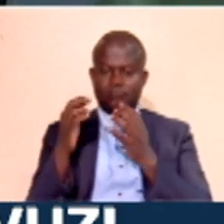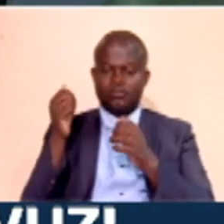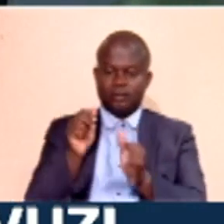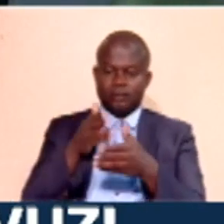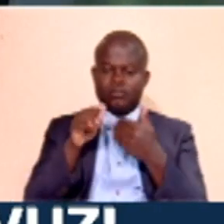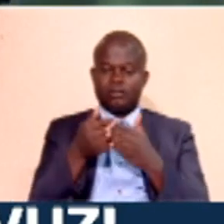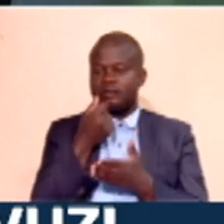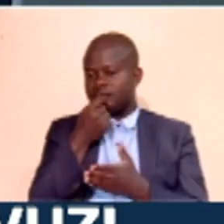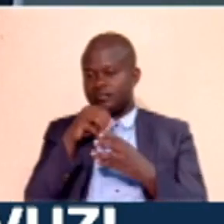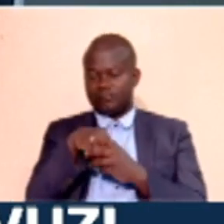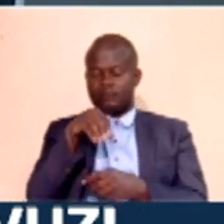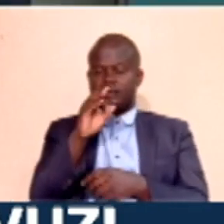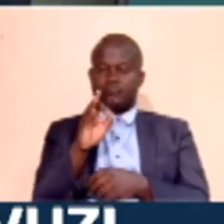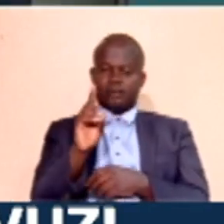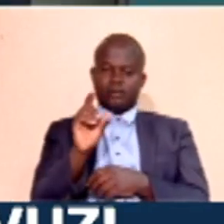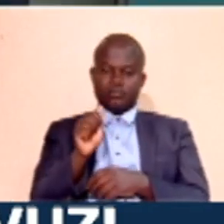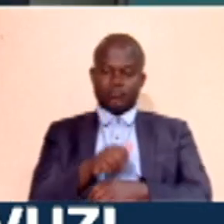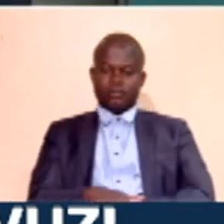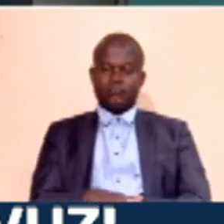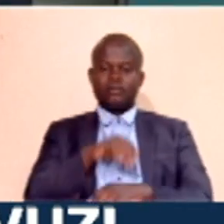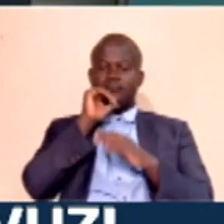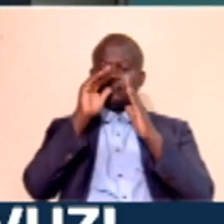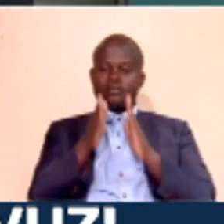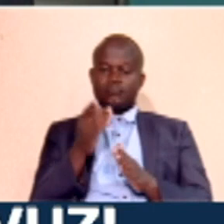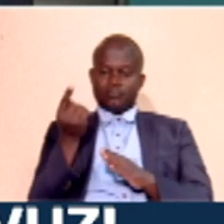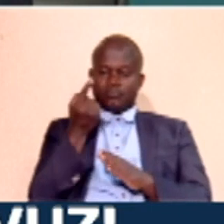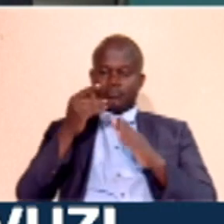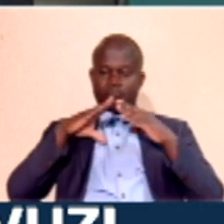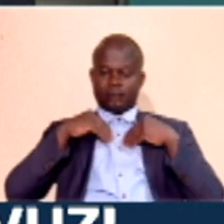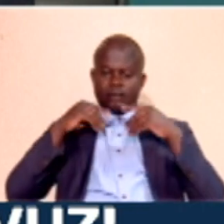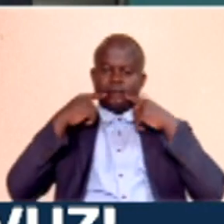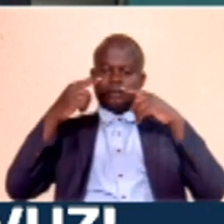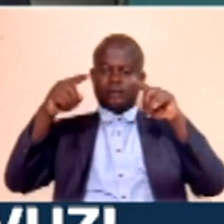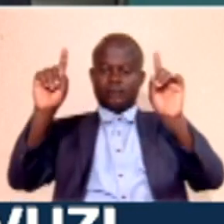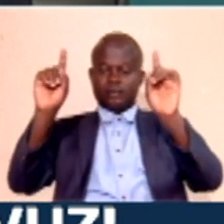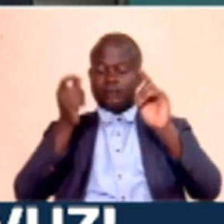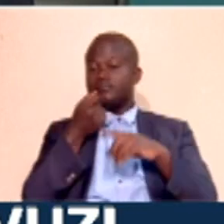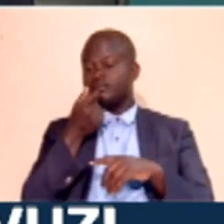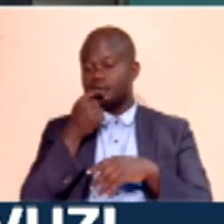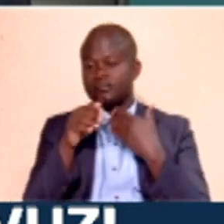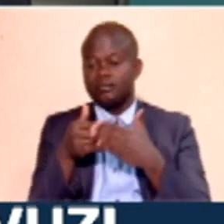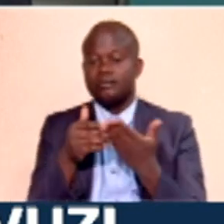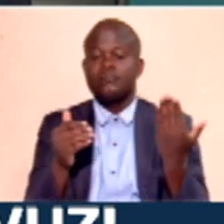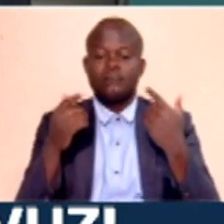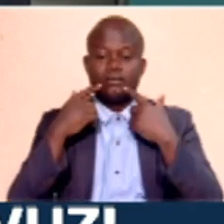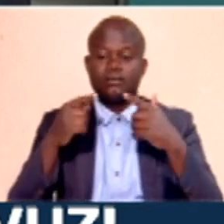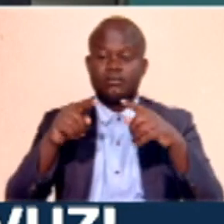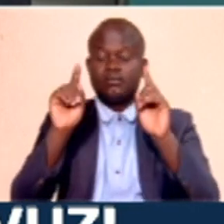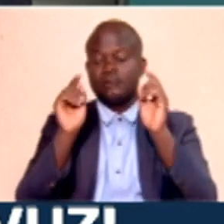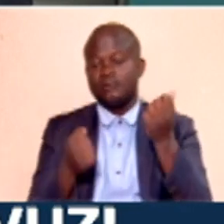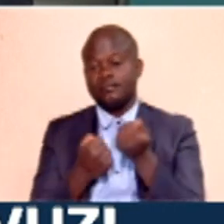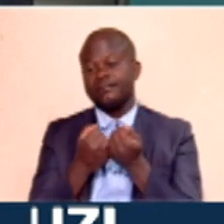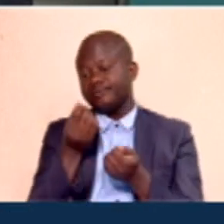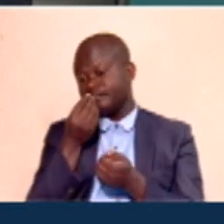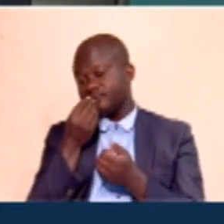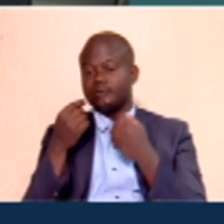ingaruka z'imiti n'ibiribwa muri FDA. Nta muntu wemerewe n'umwe kwamamaza umuti, kwamamaza